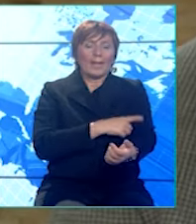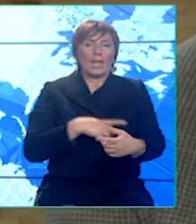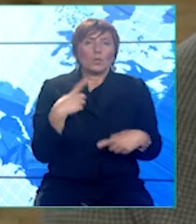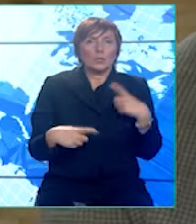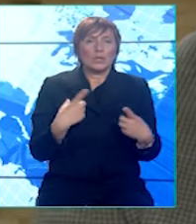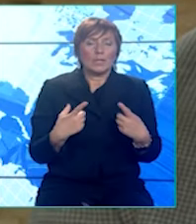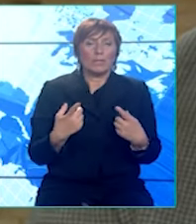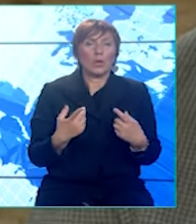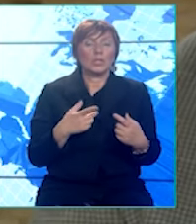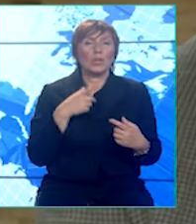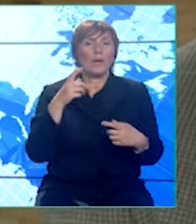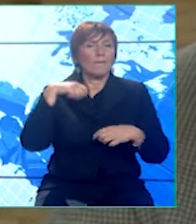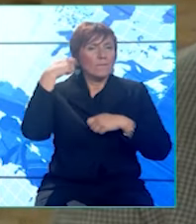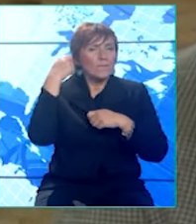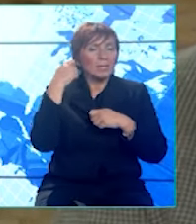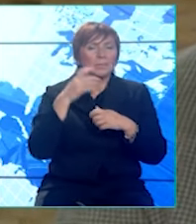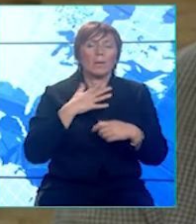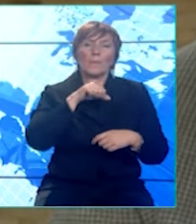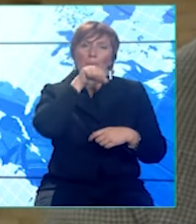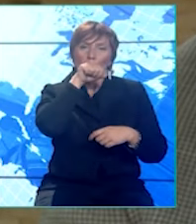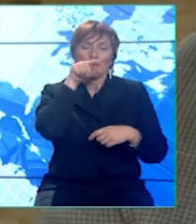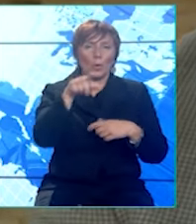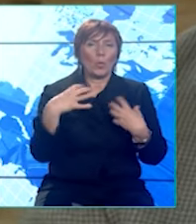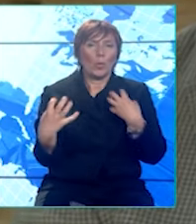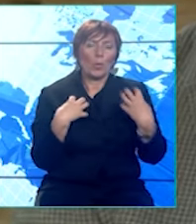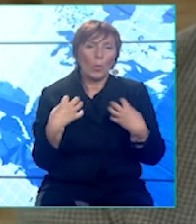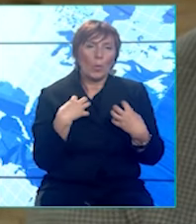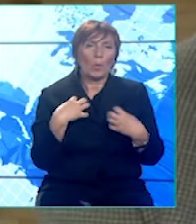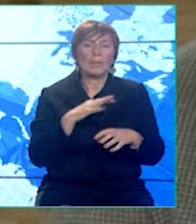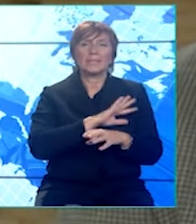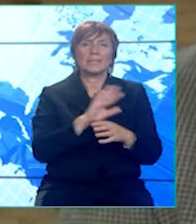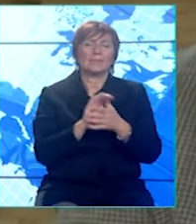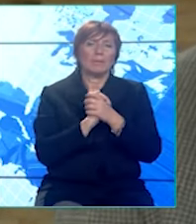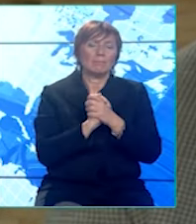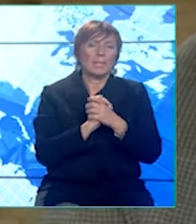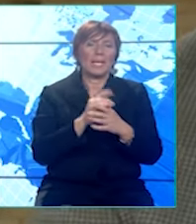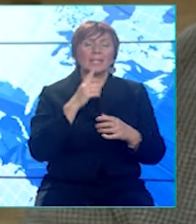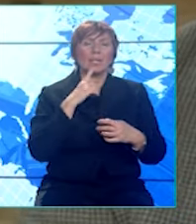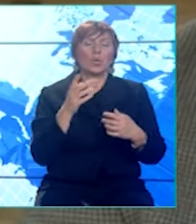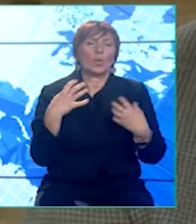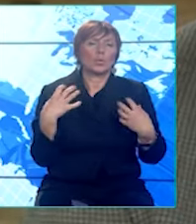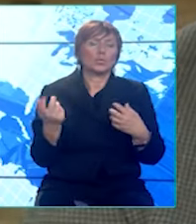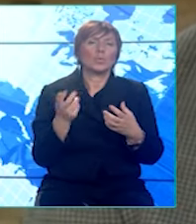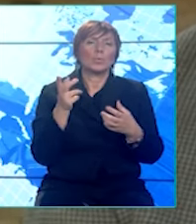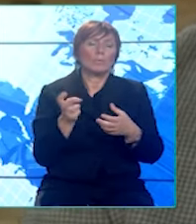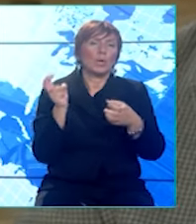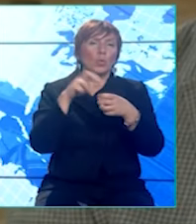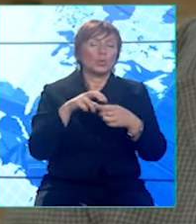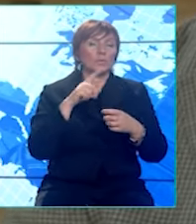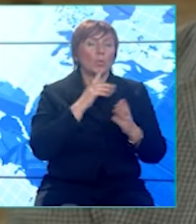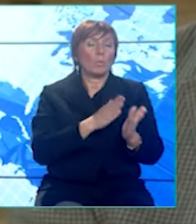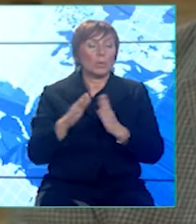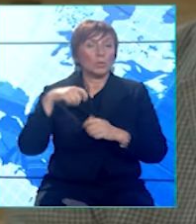sebe, filmske ekipe su ga jako voljele, ljudi koji su s njim surađivali, ne samo kolege glumci, nego svi oni koji su učestvovali u procesu